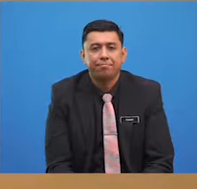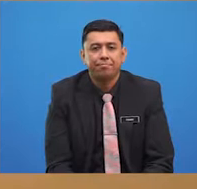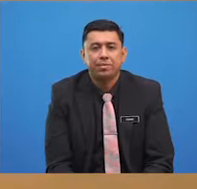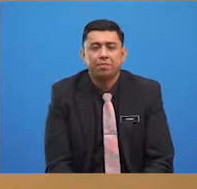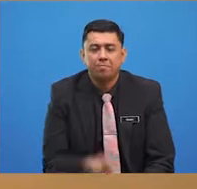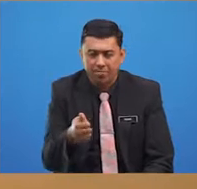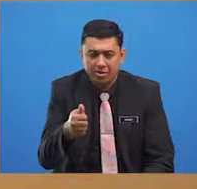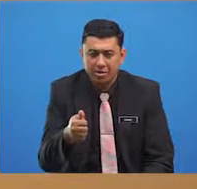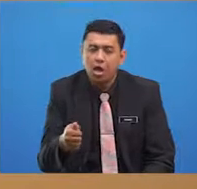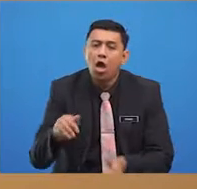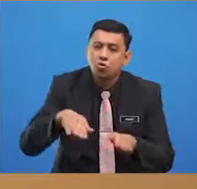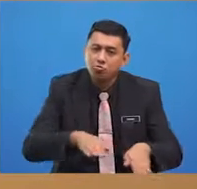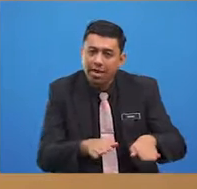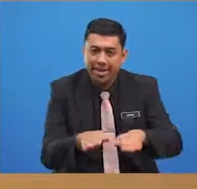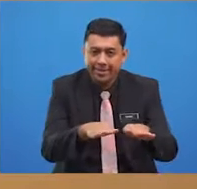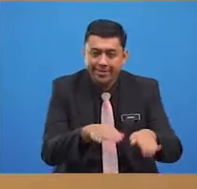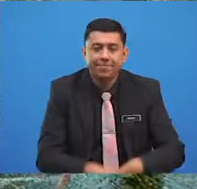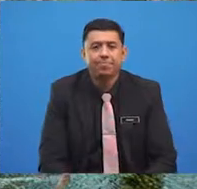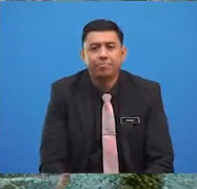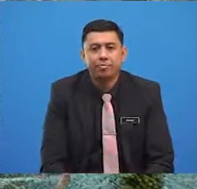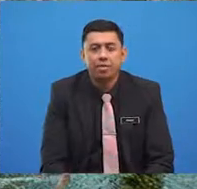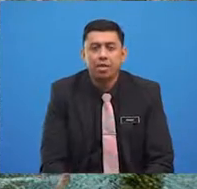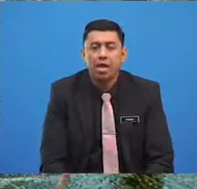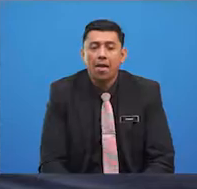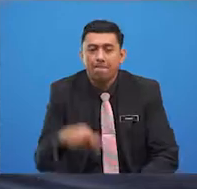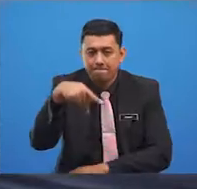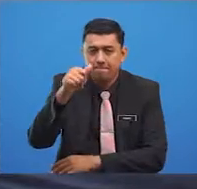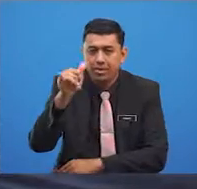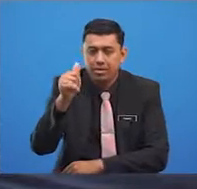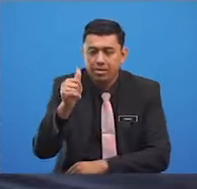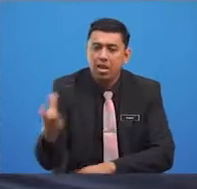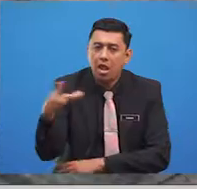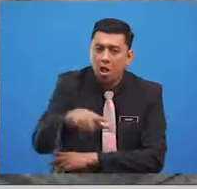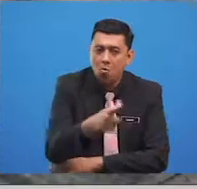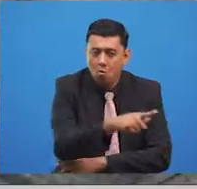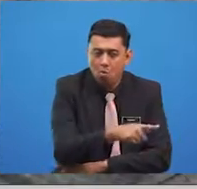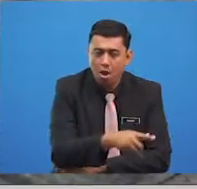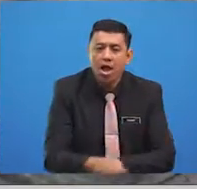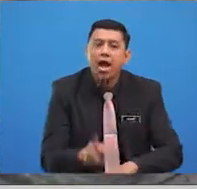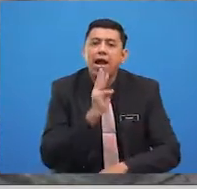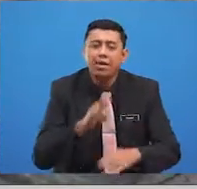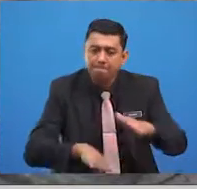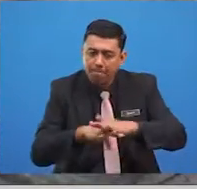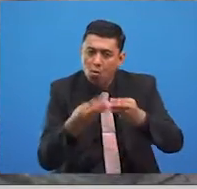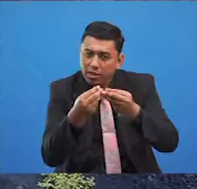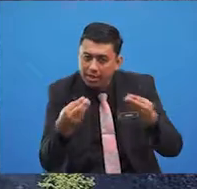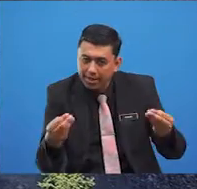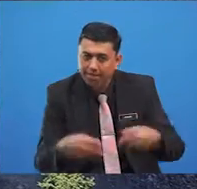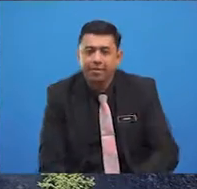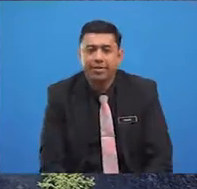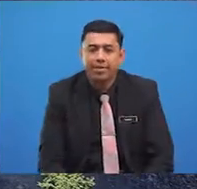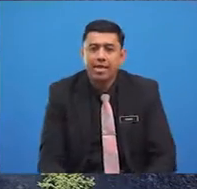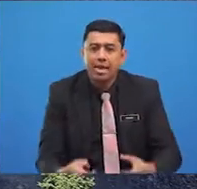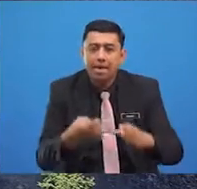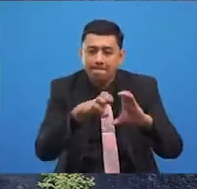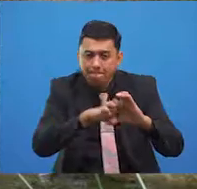Ia terdiri daripada sungai, paya, laut, air bawah tanah,